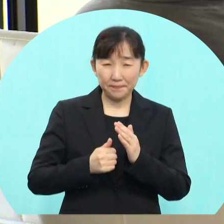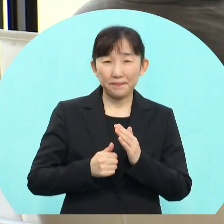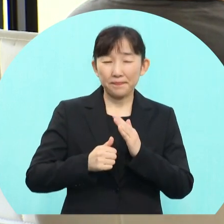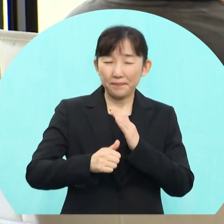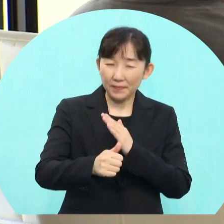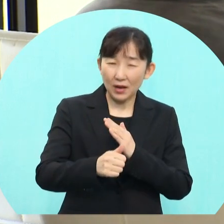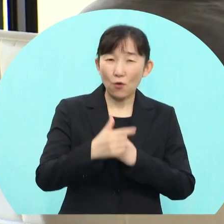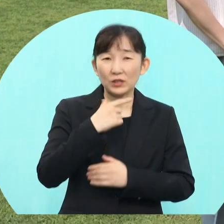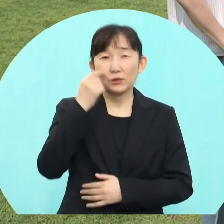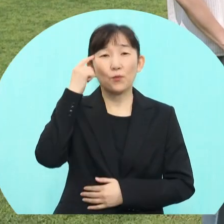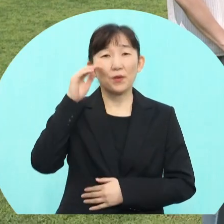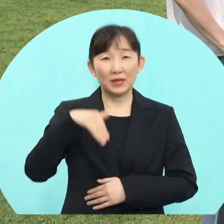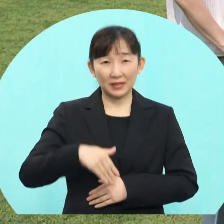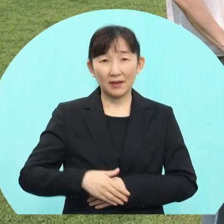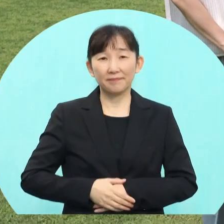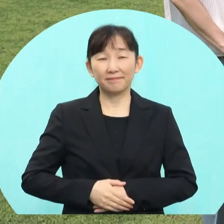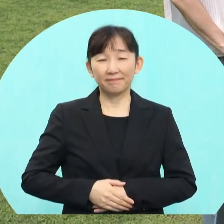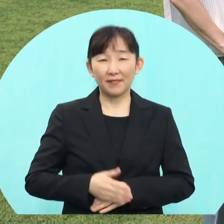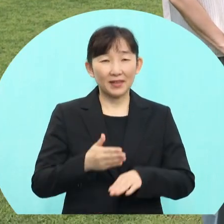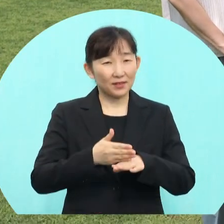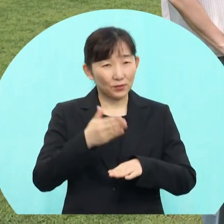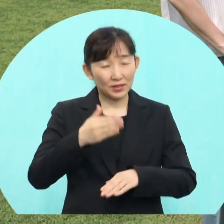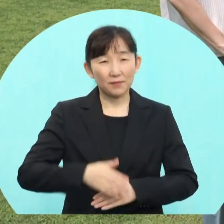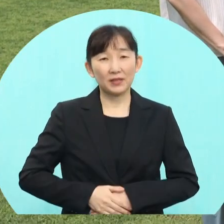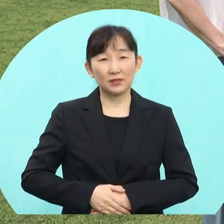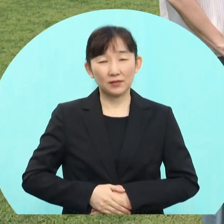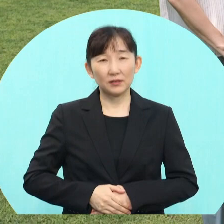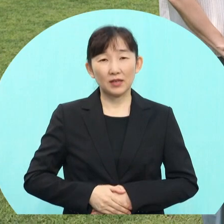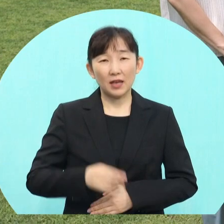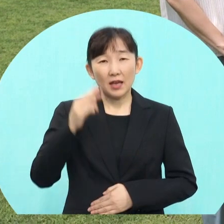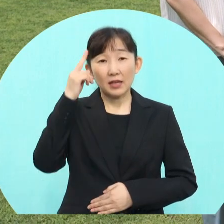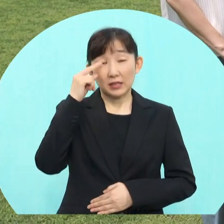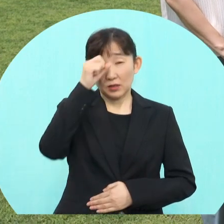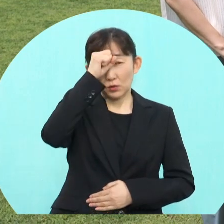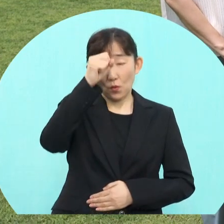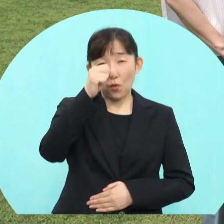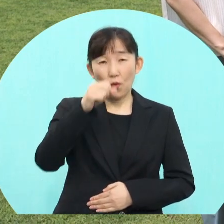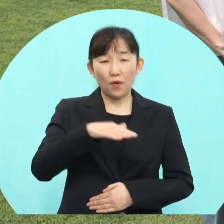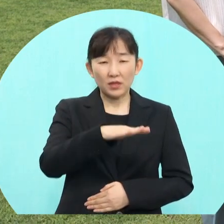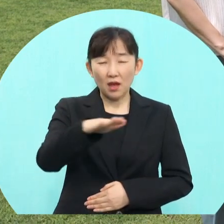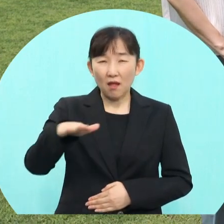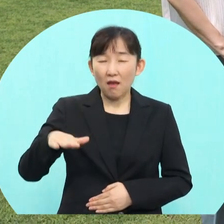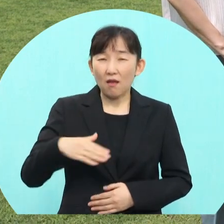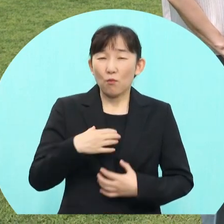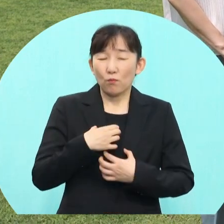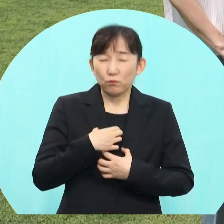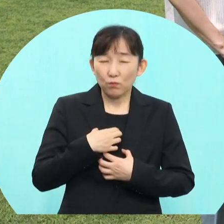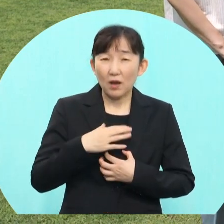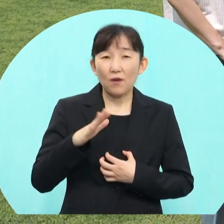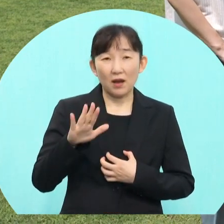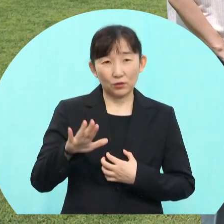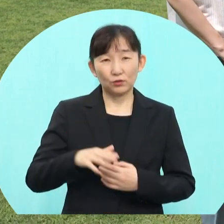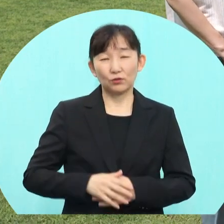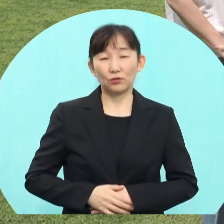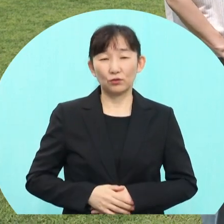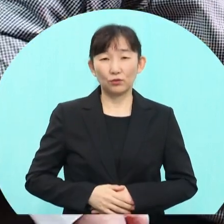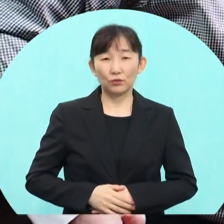ふうに思いました。 ありがとうございます。認知症は誰もがなり得る可能性があります